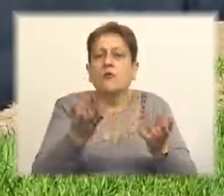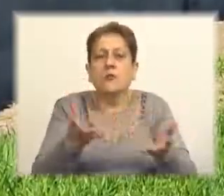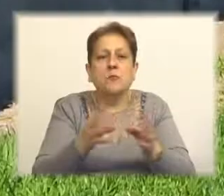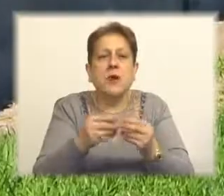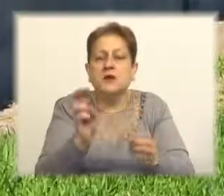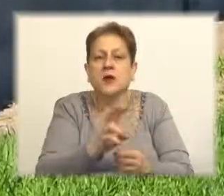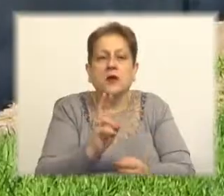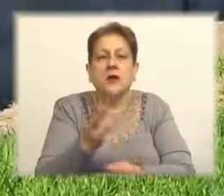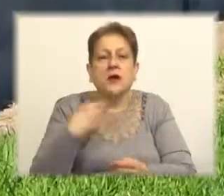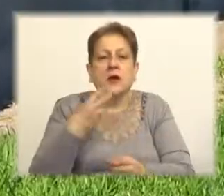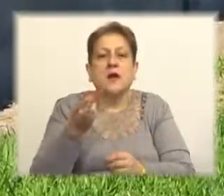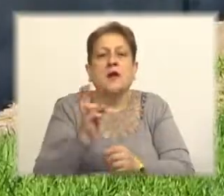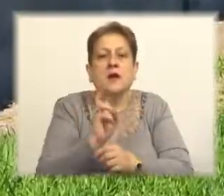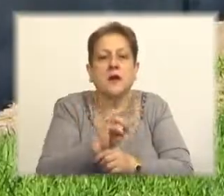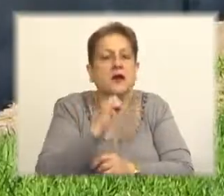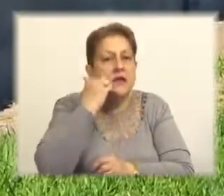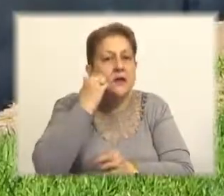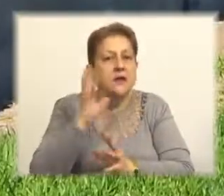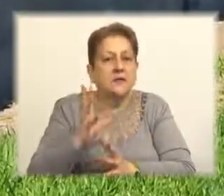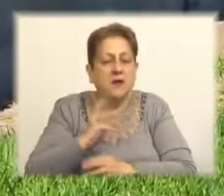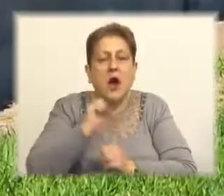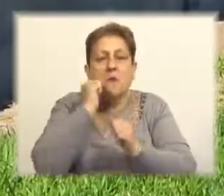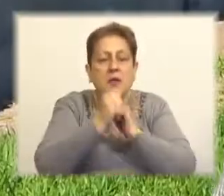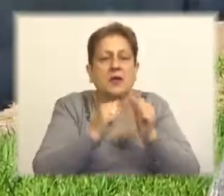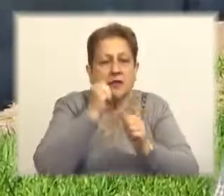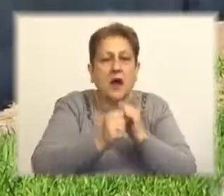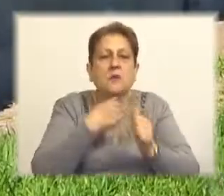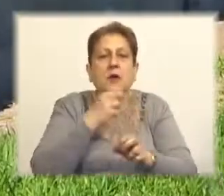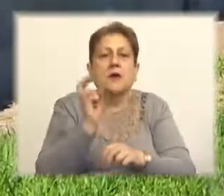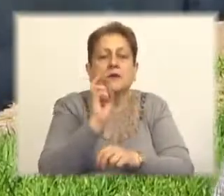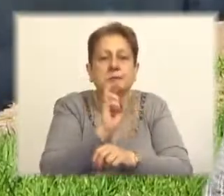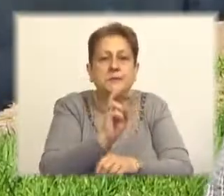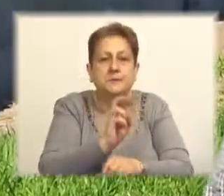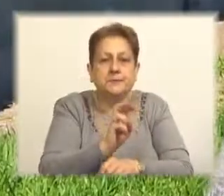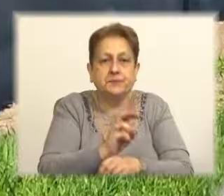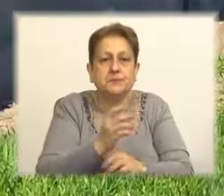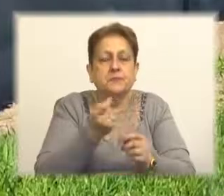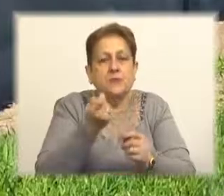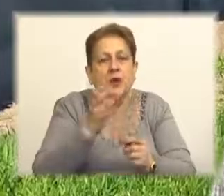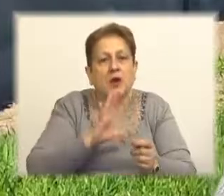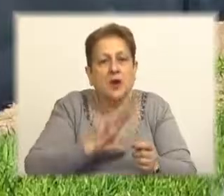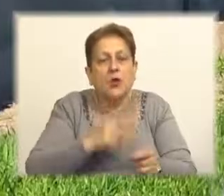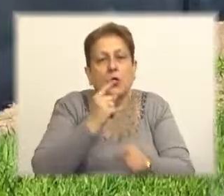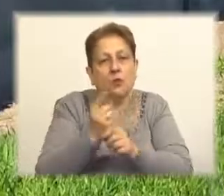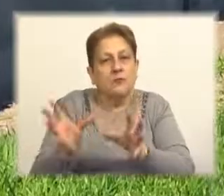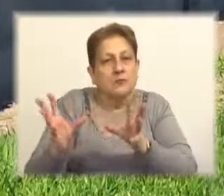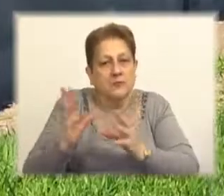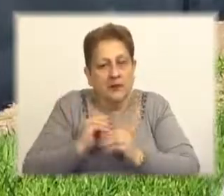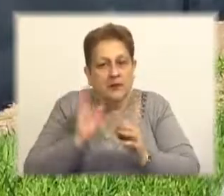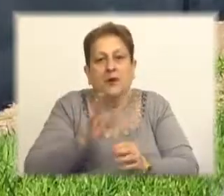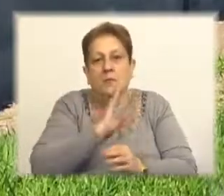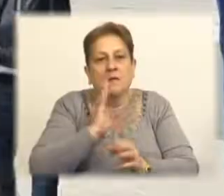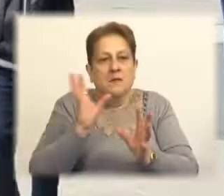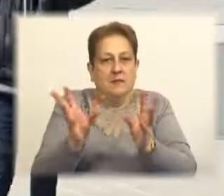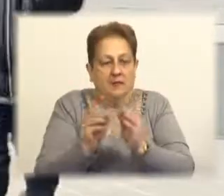եկել այսօր։ Եկել են տատիկիս հետ, ամեն տարի միշտ գալիս ենք, մի քիչ հետո քույրս էլ կմիանա մայրիկիս